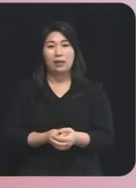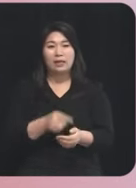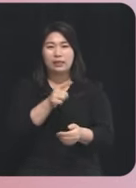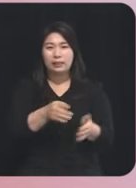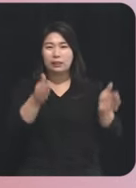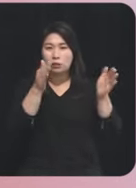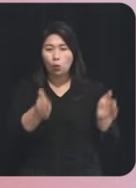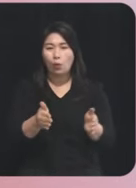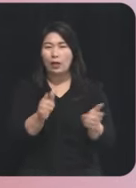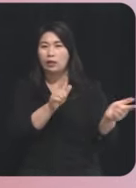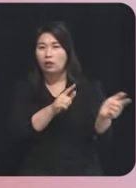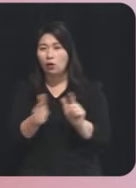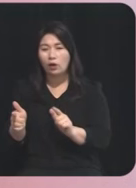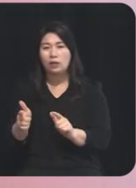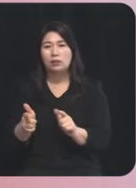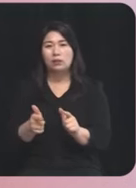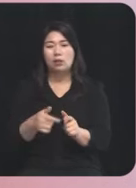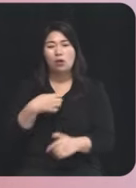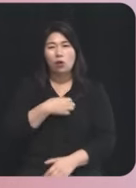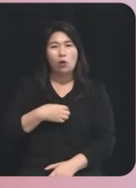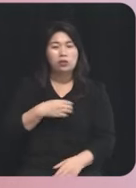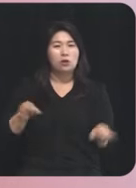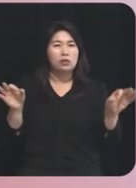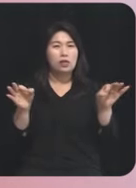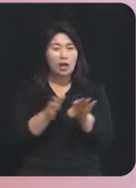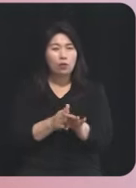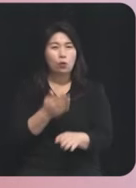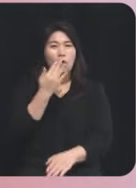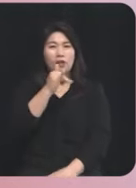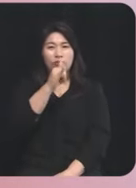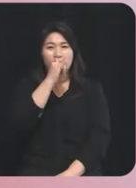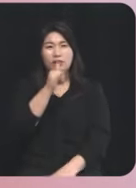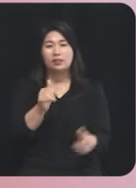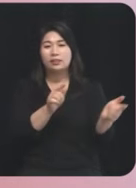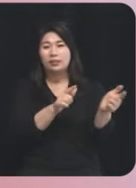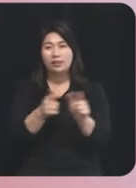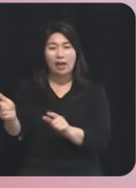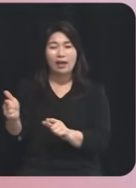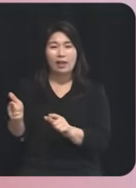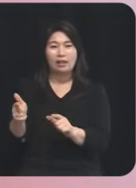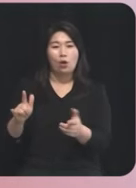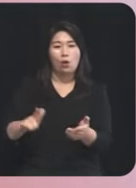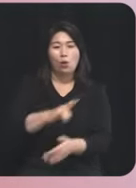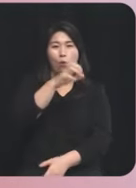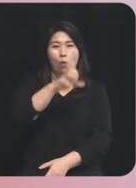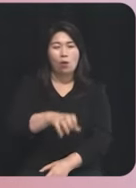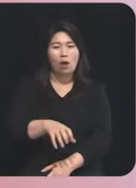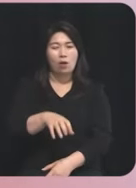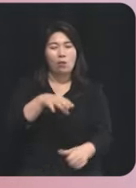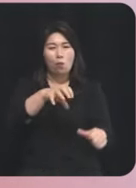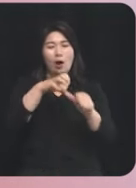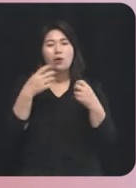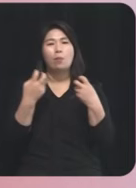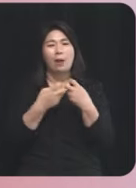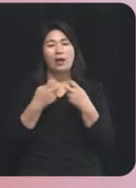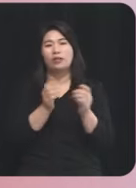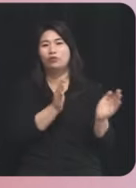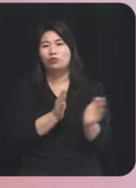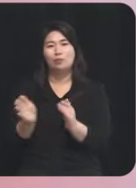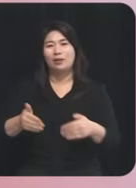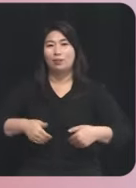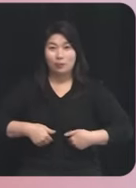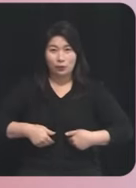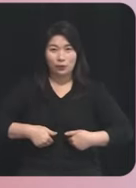동안 여러 우려와 걱정을 해소시킬 수 있는 다양한 공항 활성화 등의 방안이 마련되어야